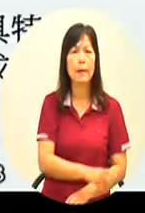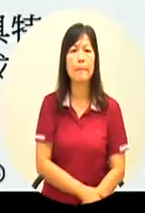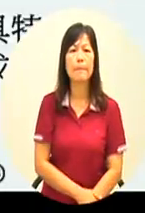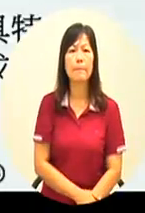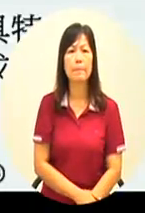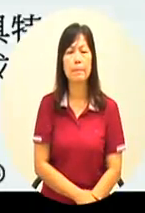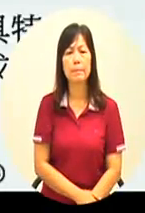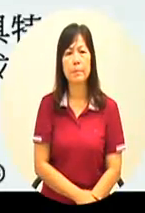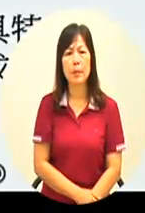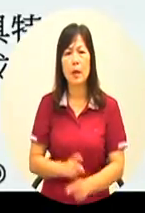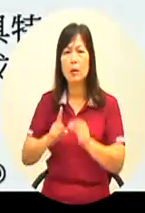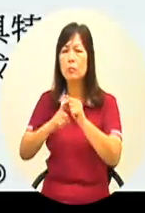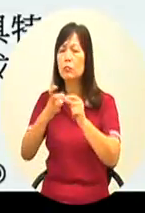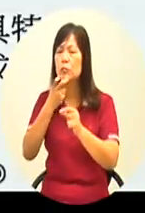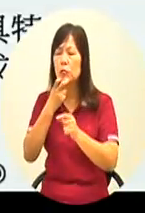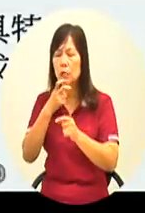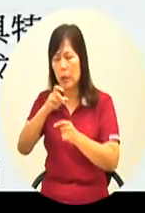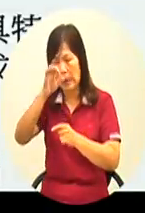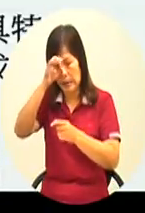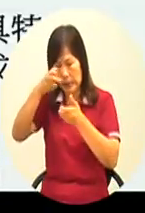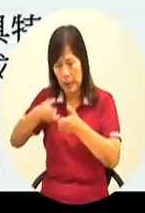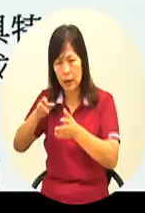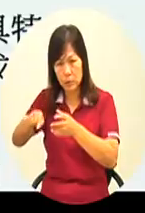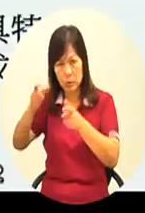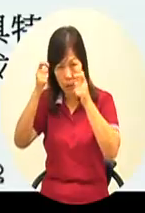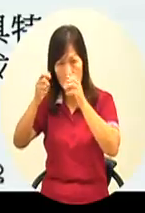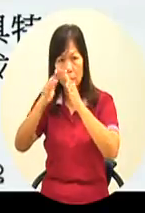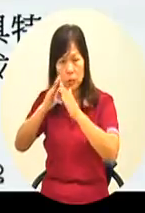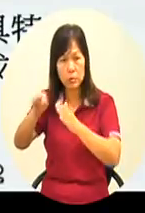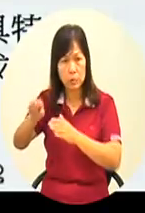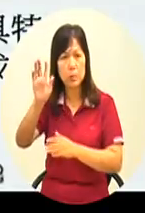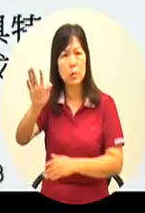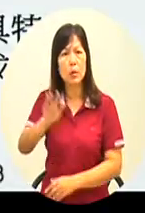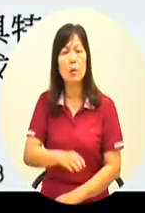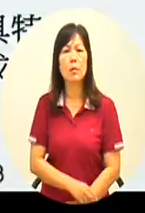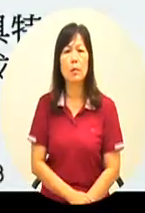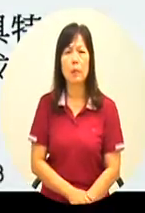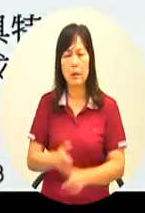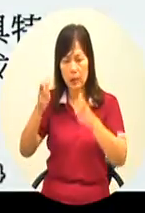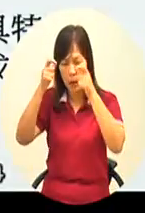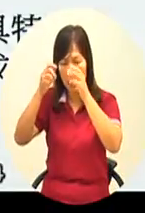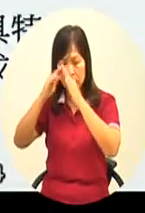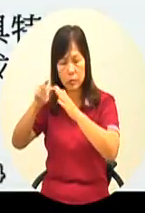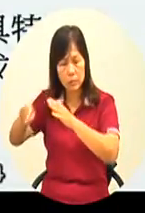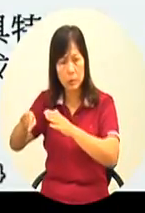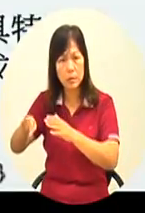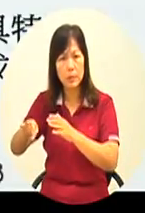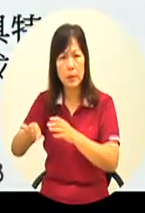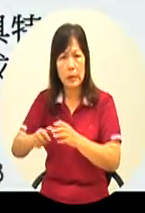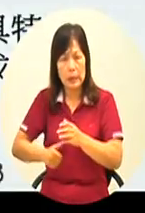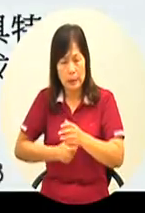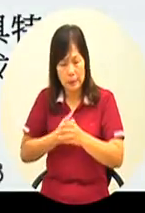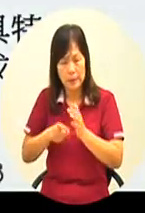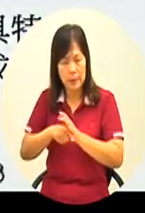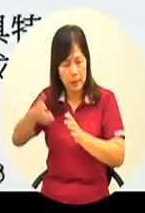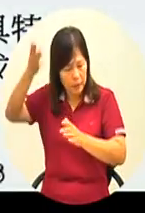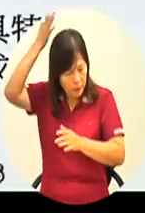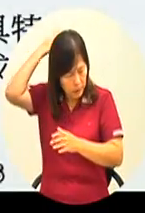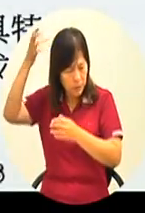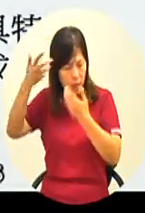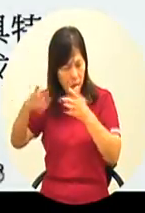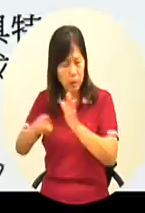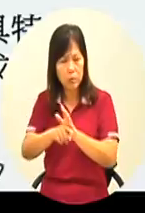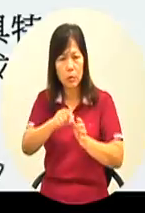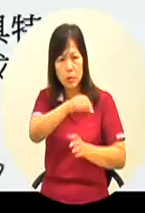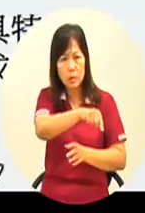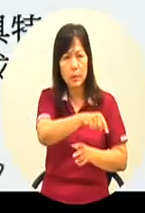么，既然中央这么器重我们高雄市，哈，那高雄市呢，其实确实过去有很多来自东南